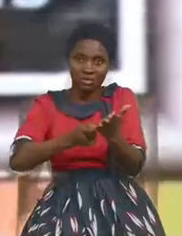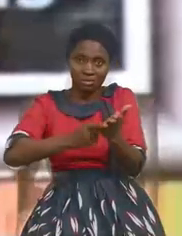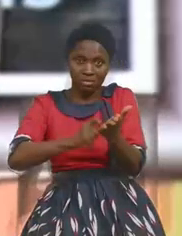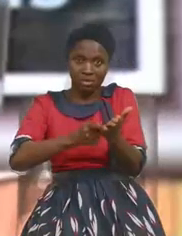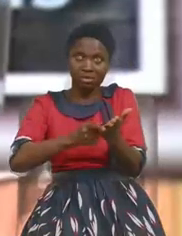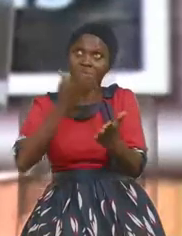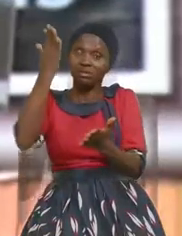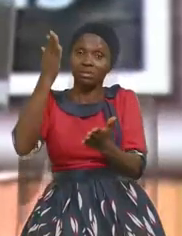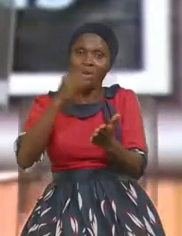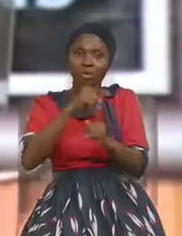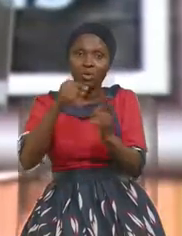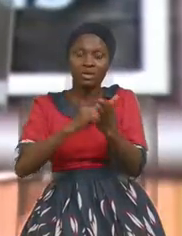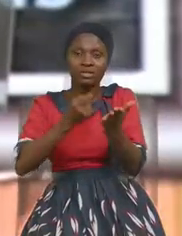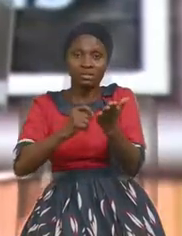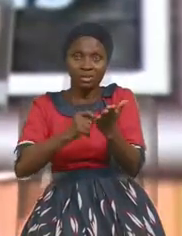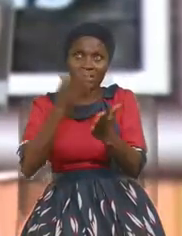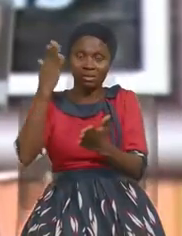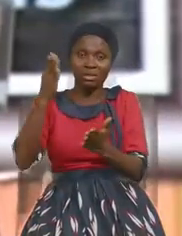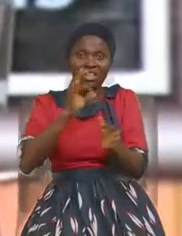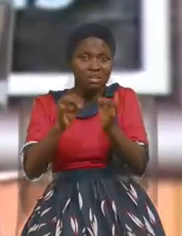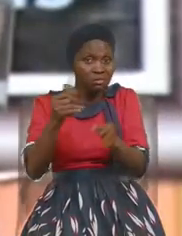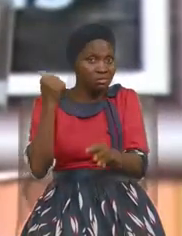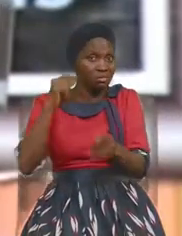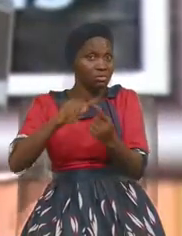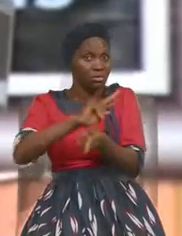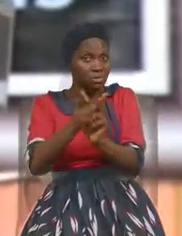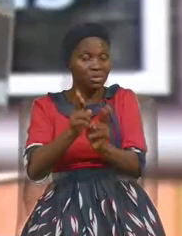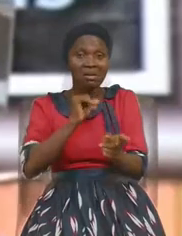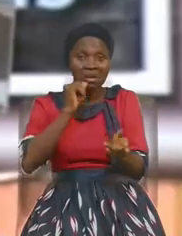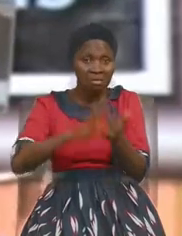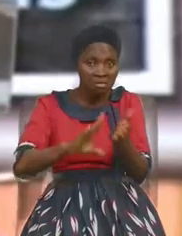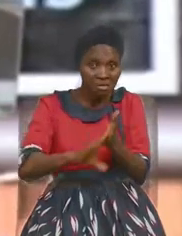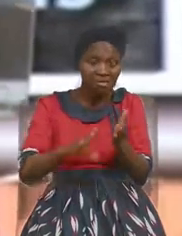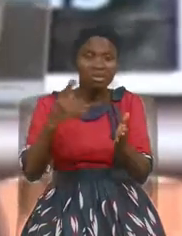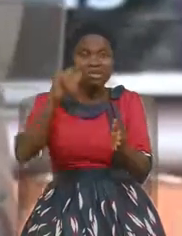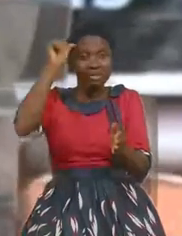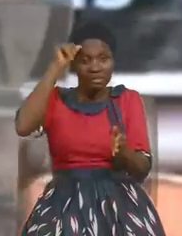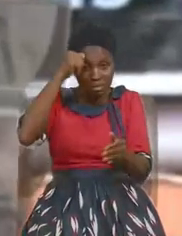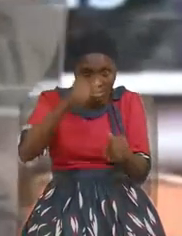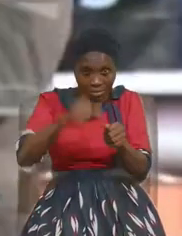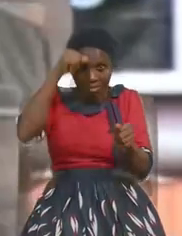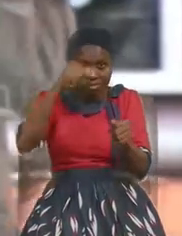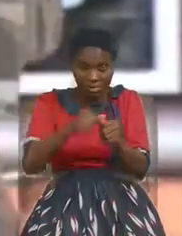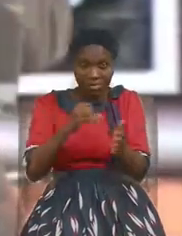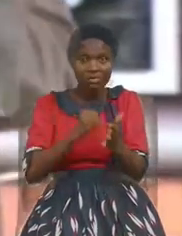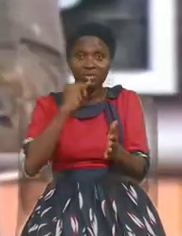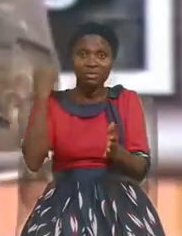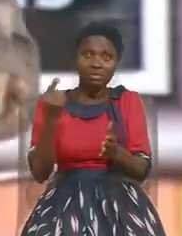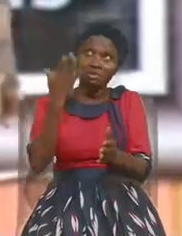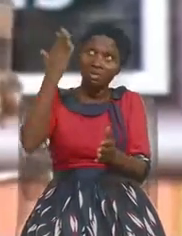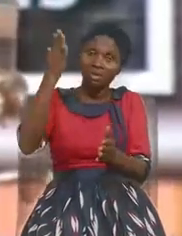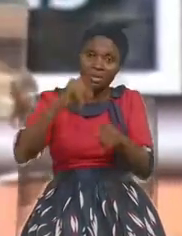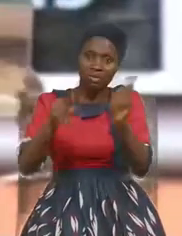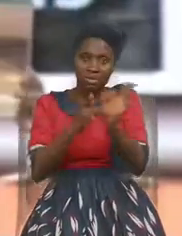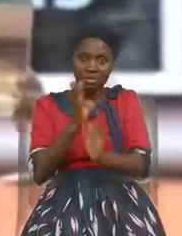si tu ne te repens pas, si ce n'est pas pardonné, le souvenir est toujours là. Mais Jésus-Christ est venu